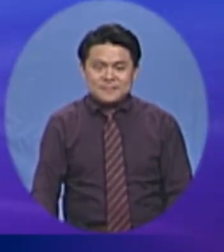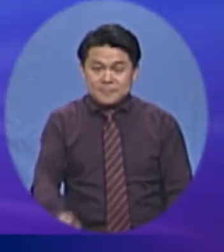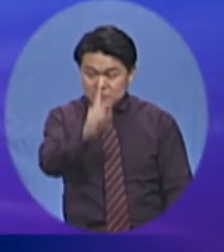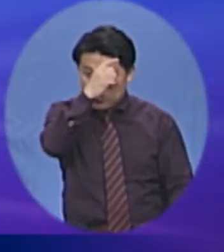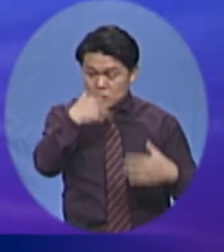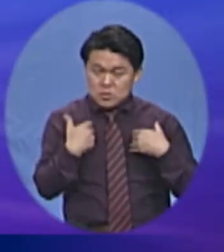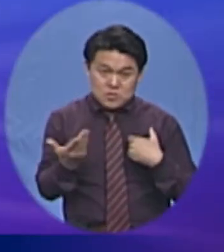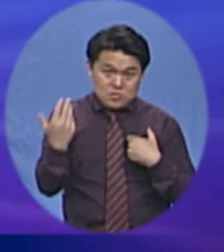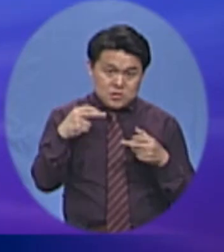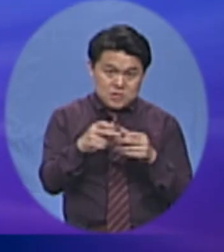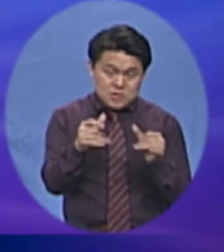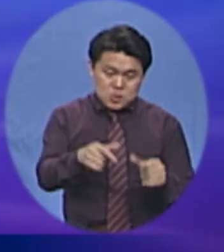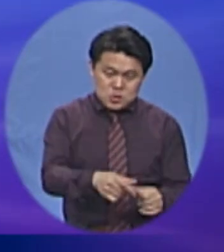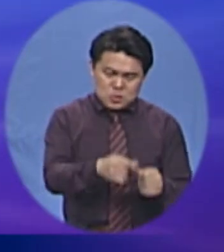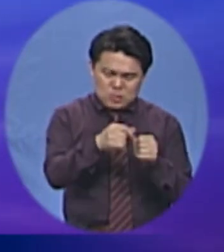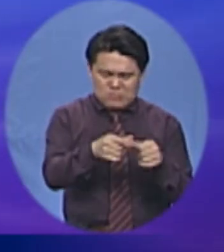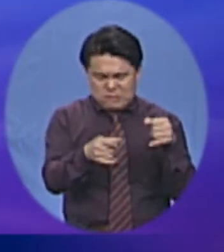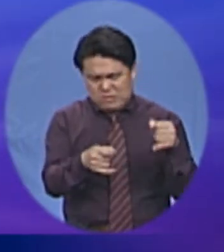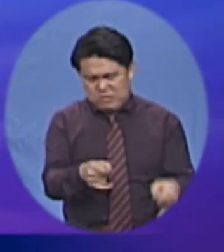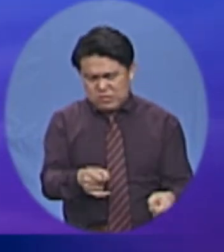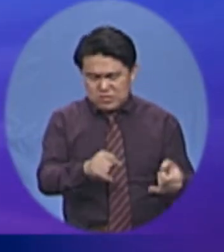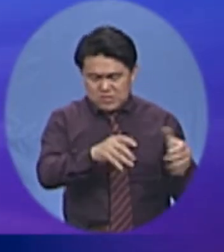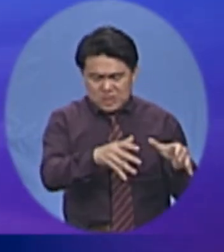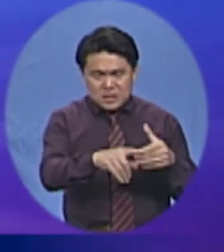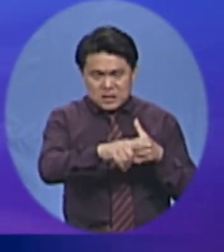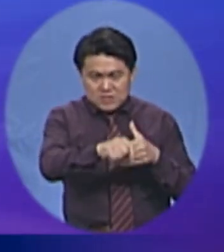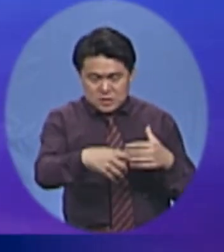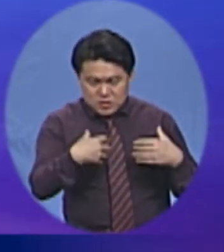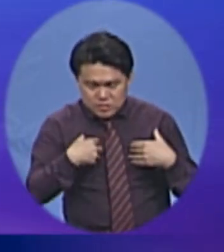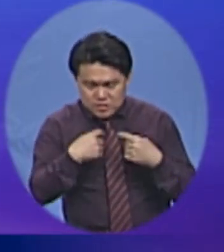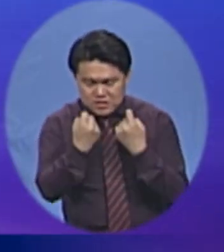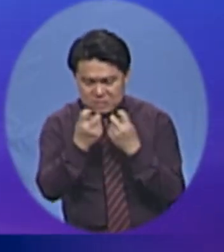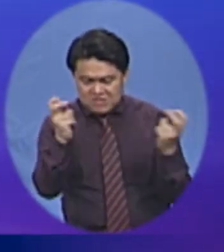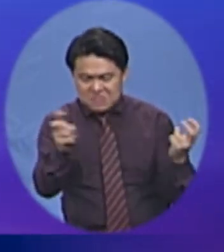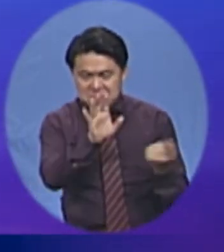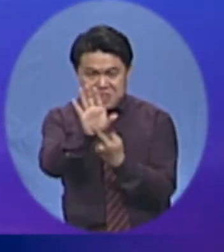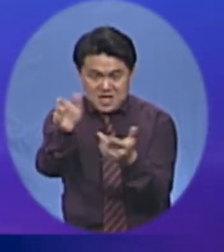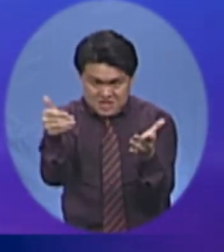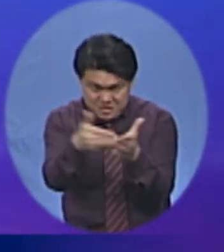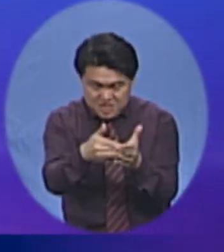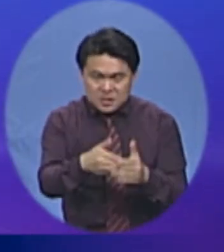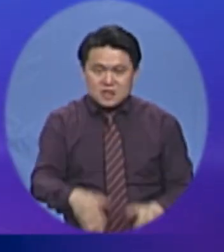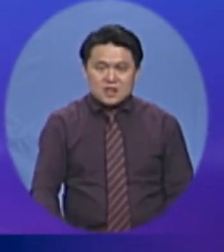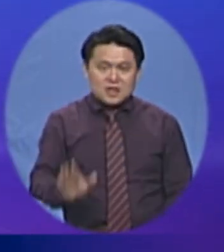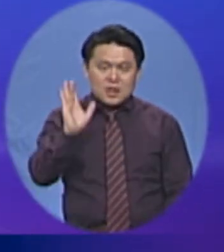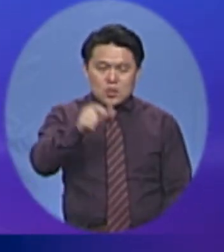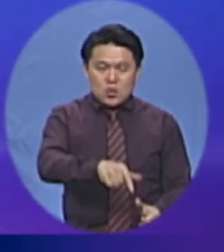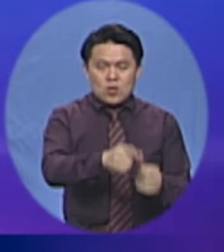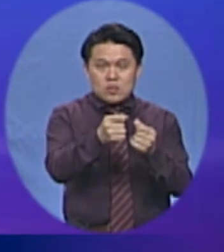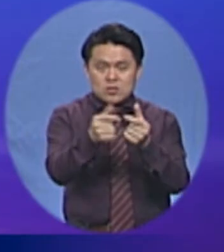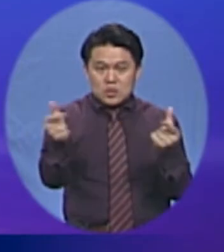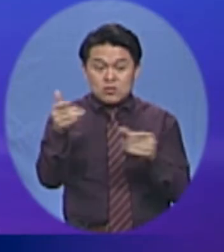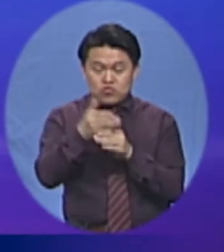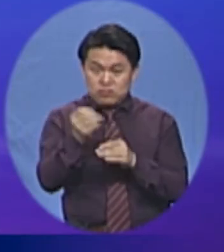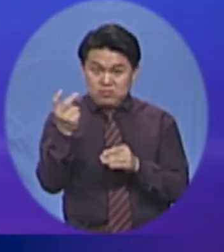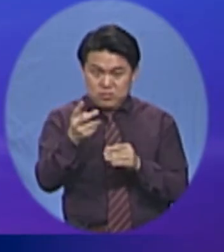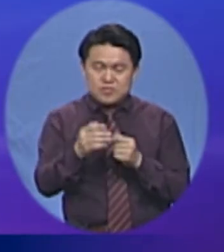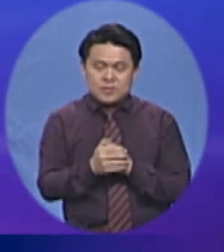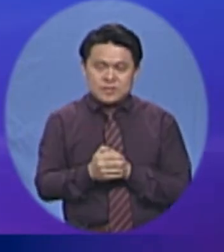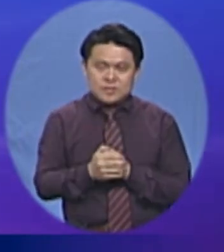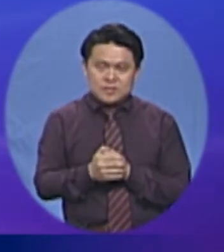정부가 얼마 전 장애인 고용이 저조한 국가나 지자체, 민간 기업 등을 발표했는데 이 고용이 증가하고 있는 것으로